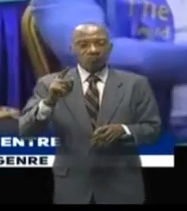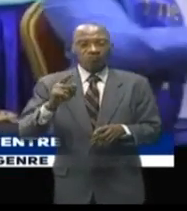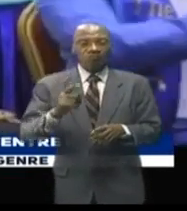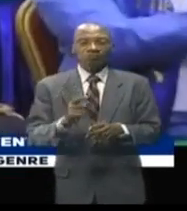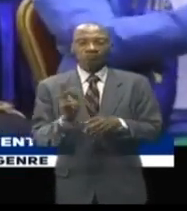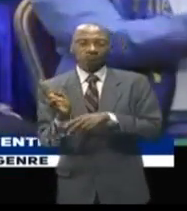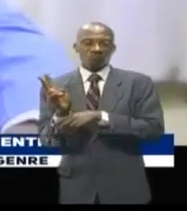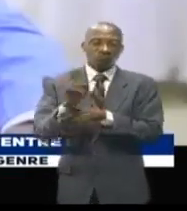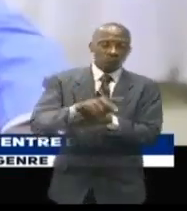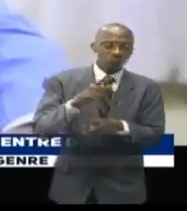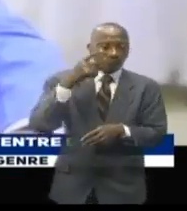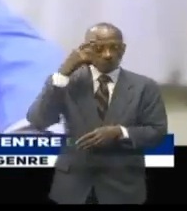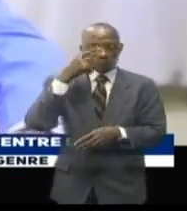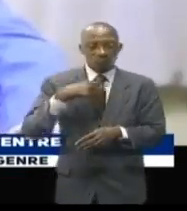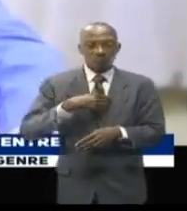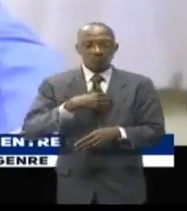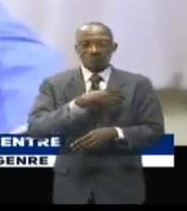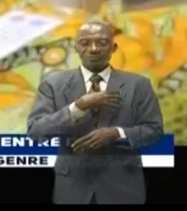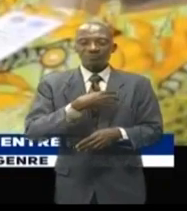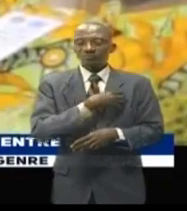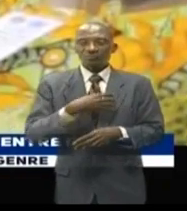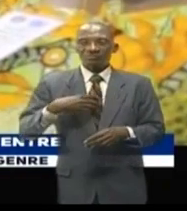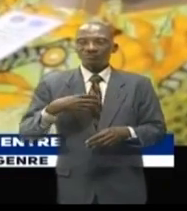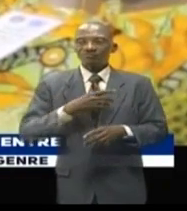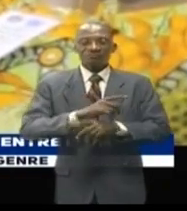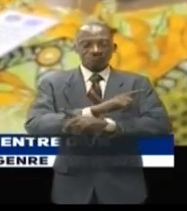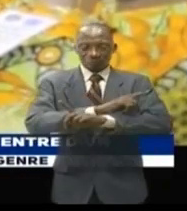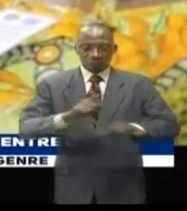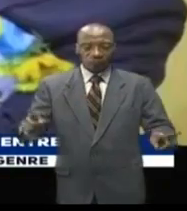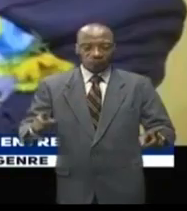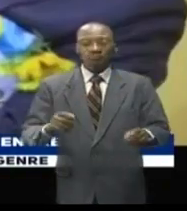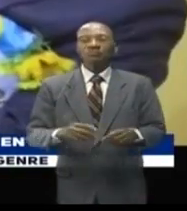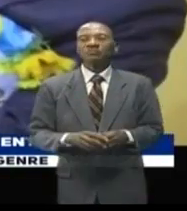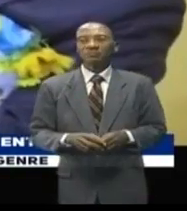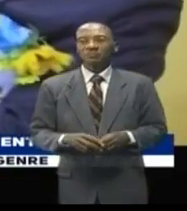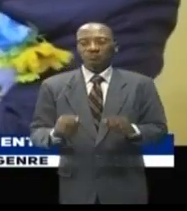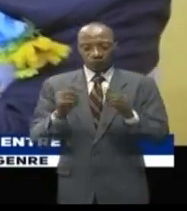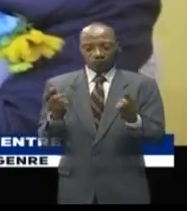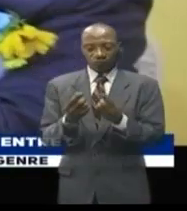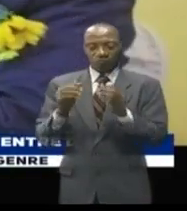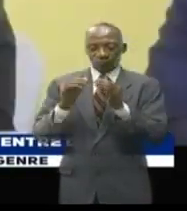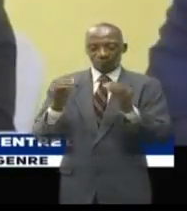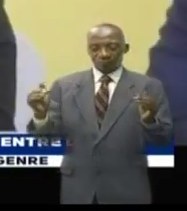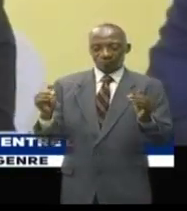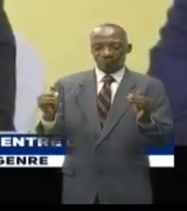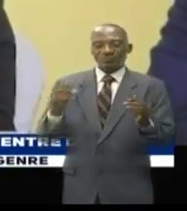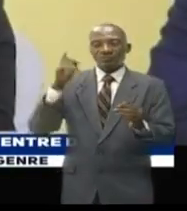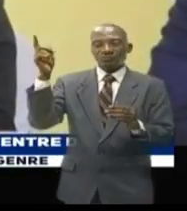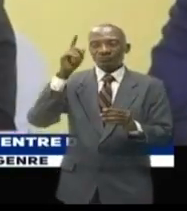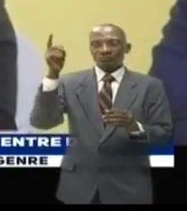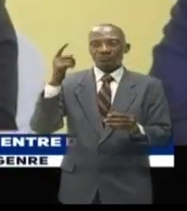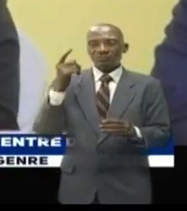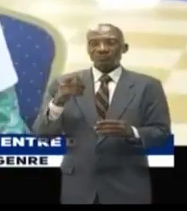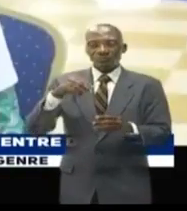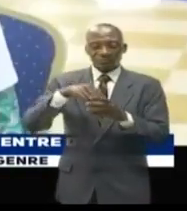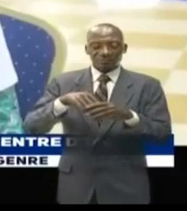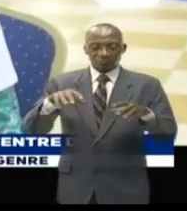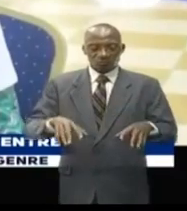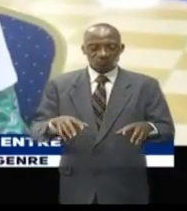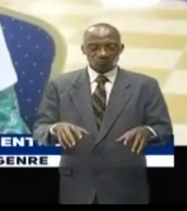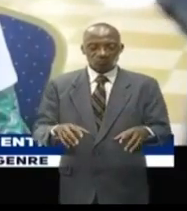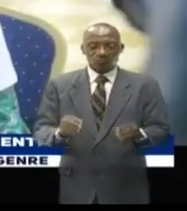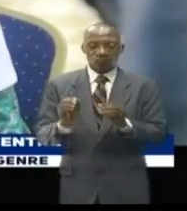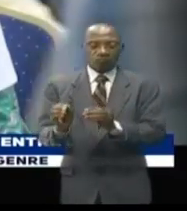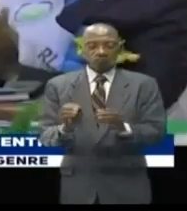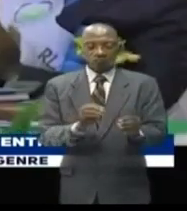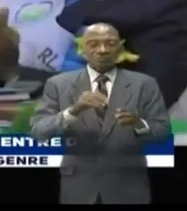sainte communauté du parent céleste fédération pour la paix universelle en République démocratique du Congo a organisé agoma ce samedi